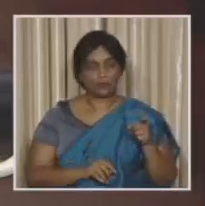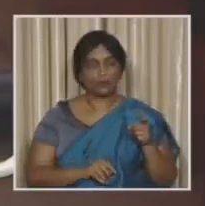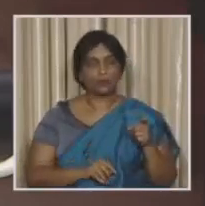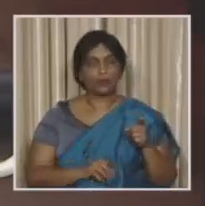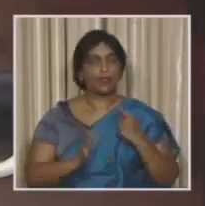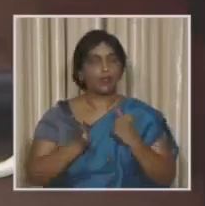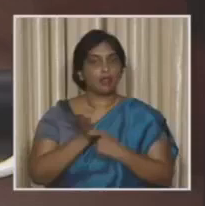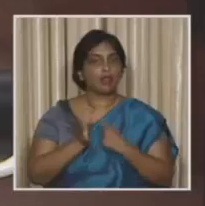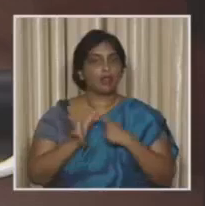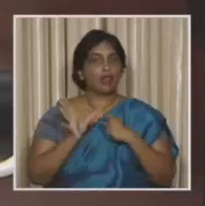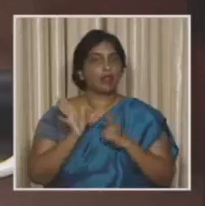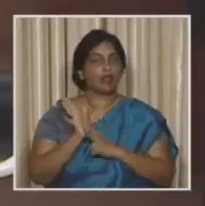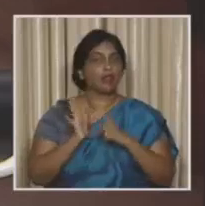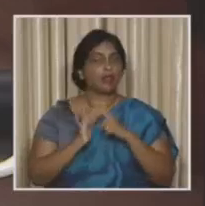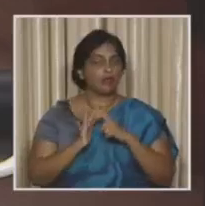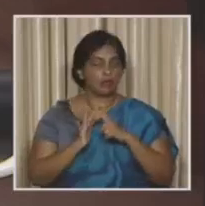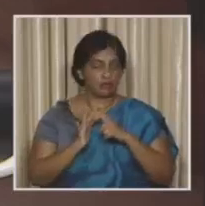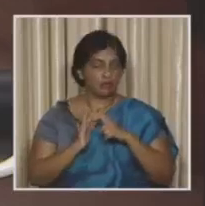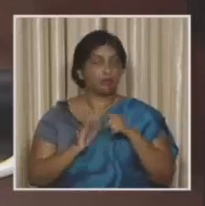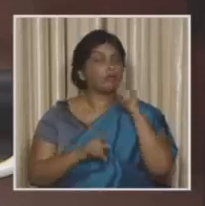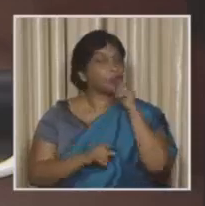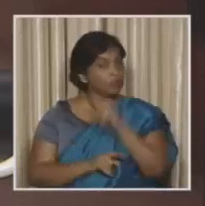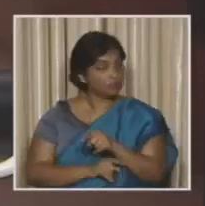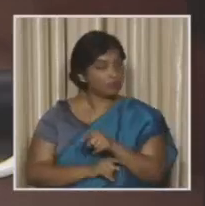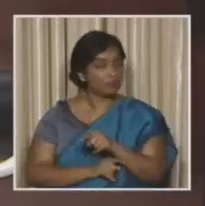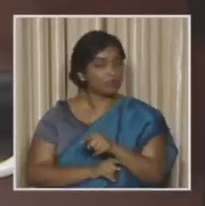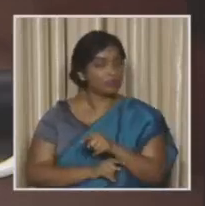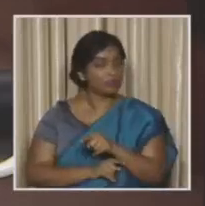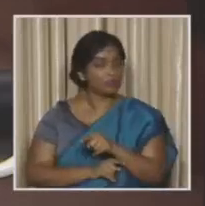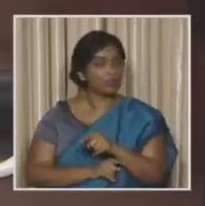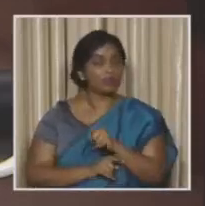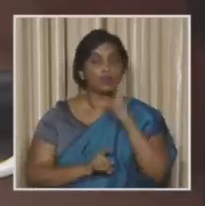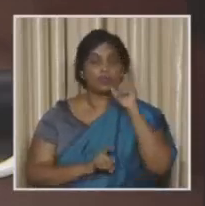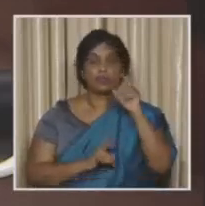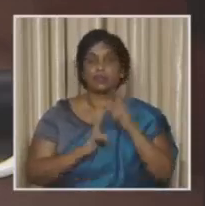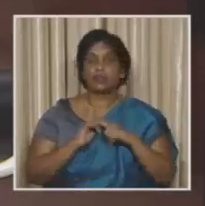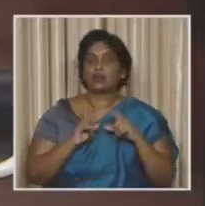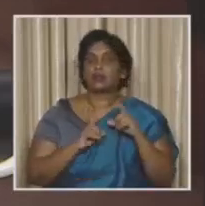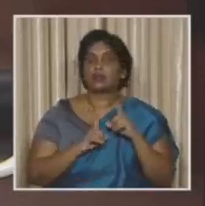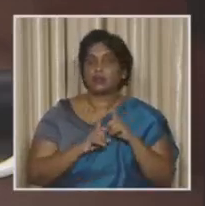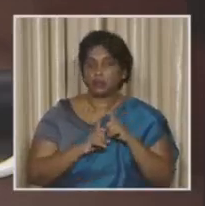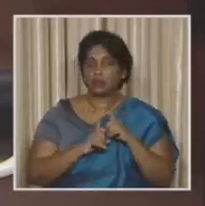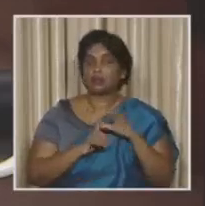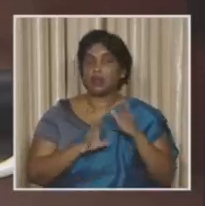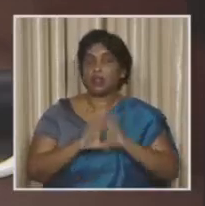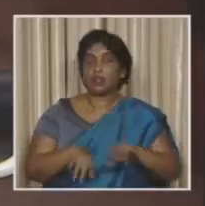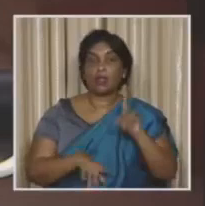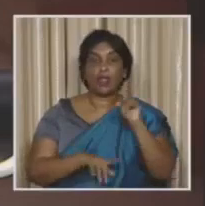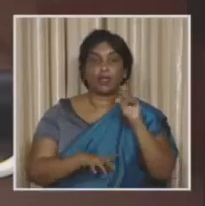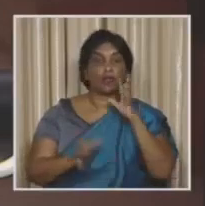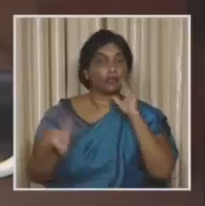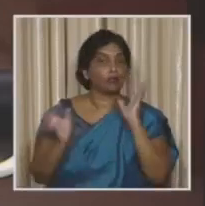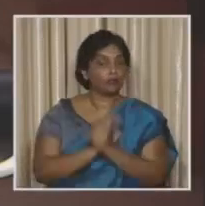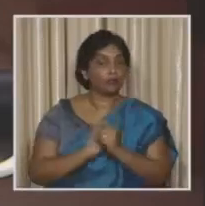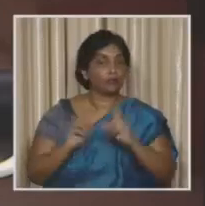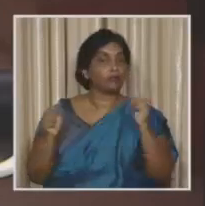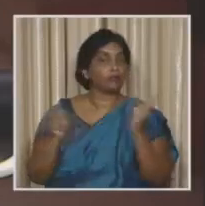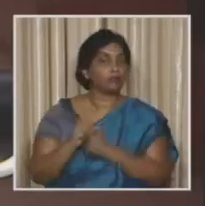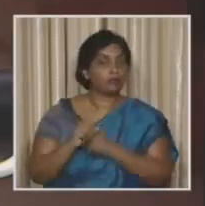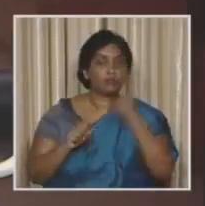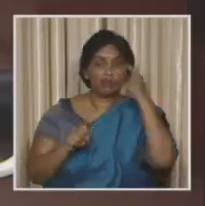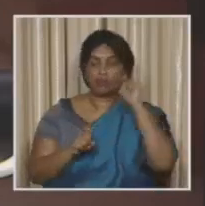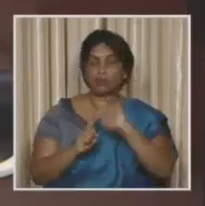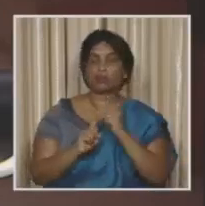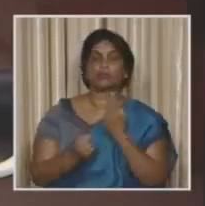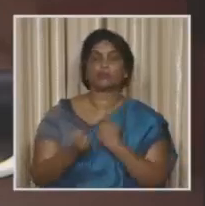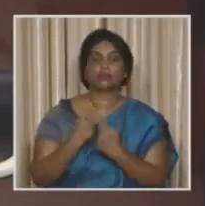රවි විජේගුණවර්ධන. ඔහුට අපරාධ පරීක්ෂණ දෙපාර්තමේන්තුව විසින් ළමයි 11 දිනේ පැහැරගෙන ගොස් ඝාතනය කිරීම පිළිබඳ